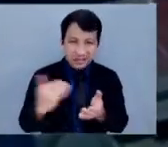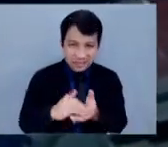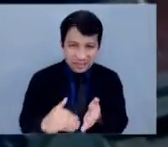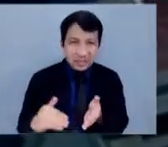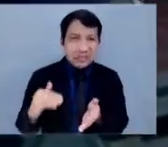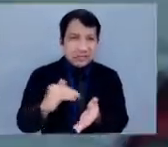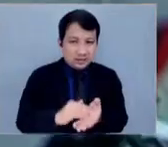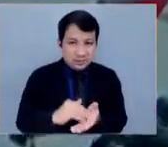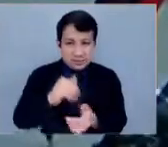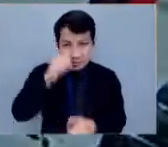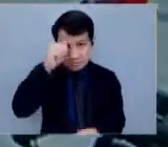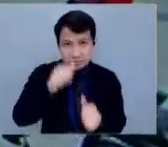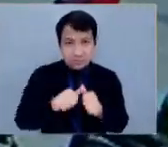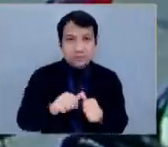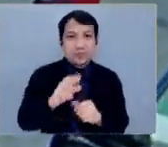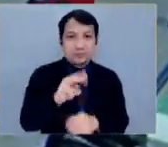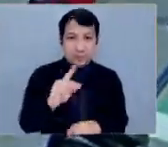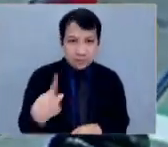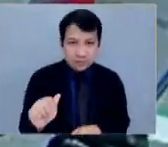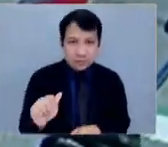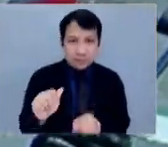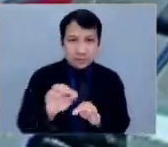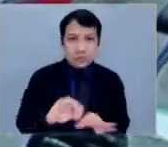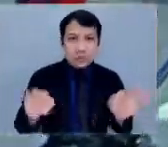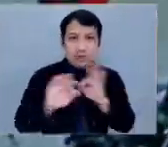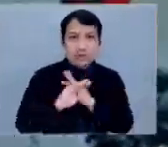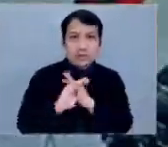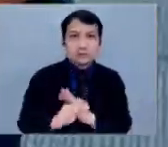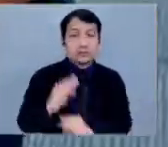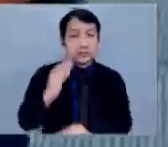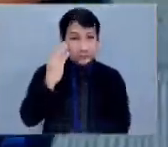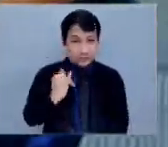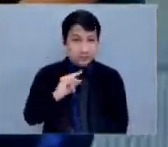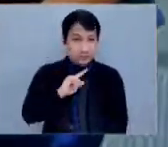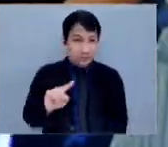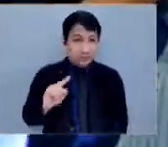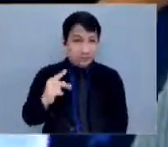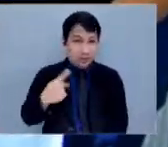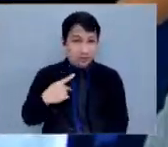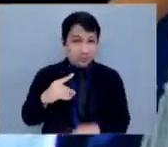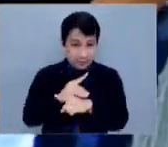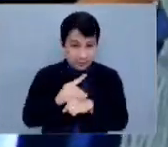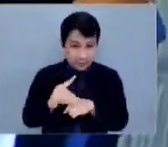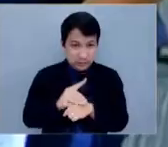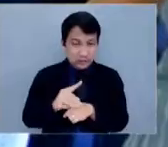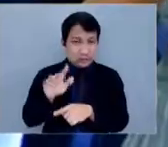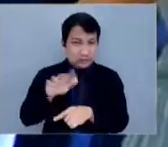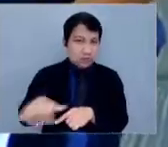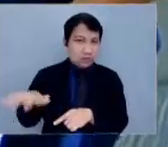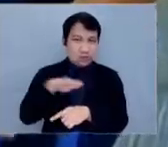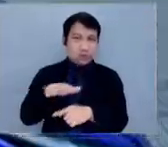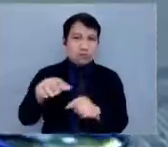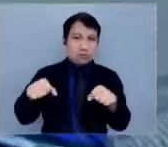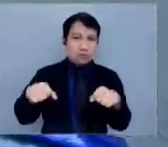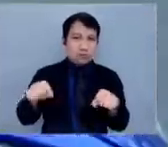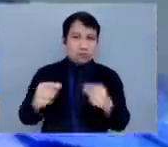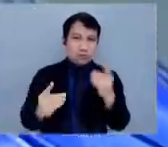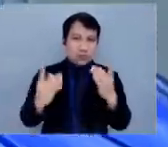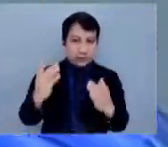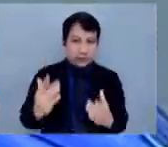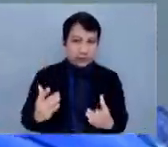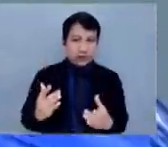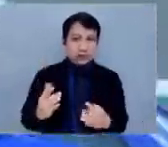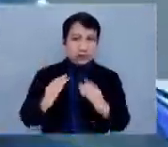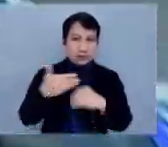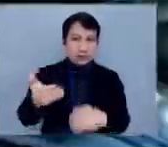ng MMDA, maiiwasan ang disgrasya kung merong disiplina ang lahat ng motorista. Nagbabalita mula sa